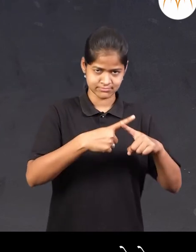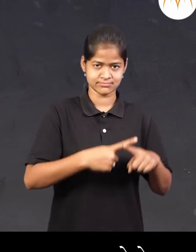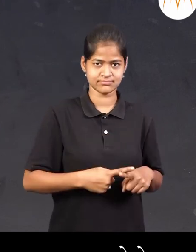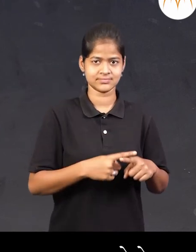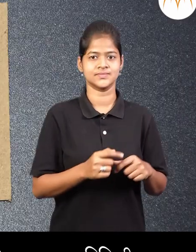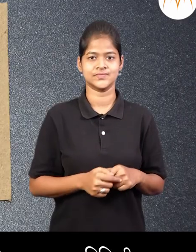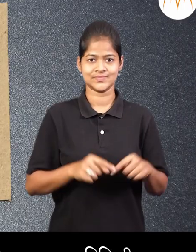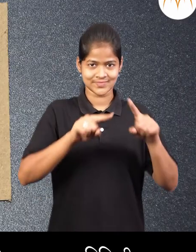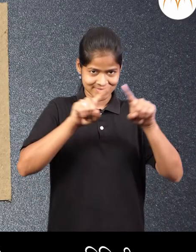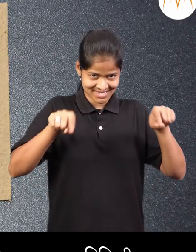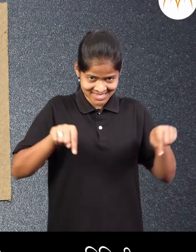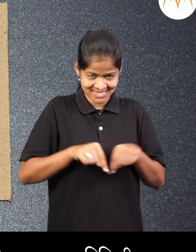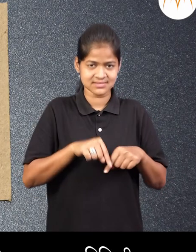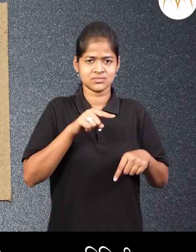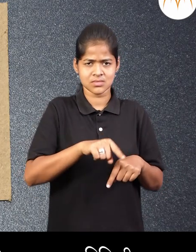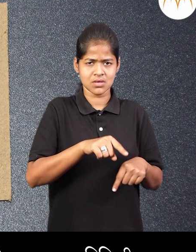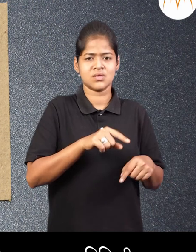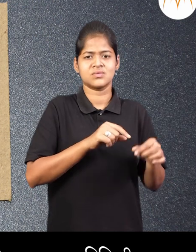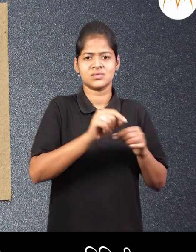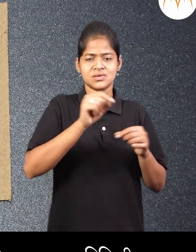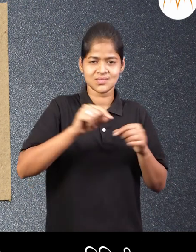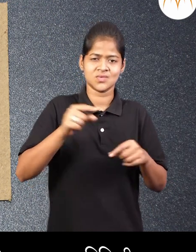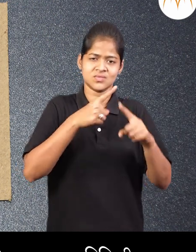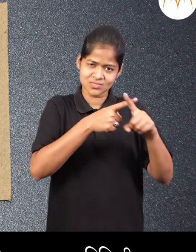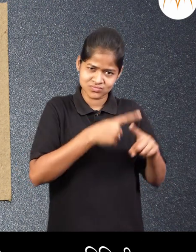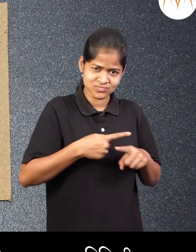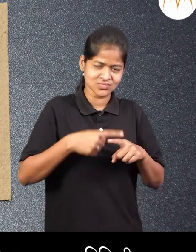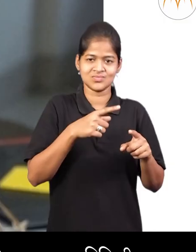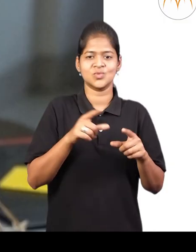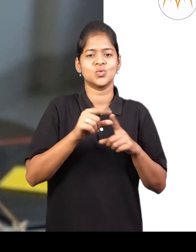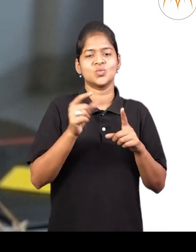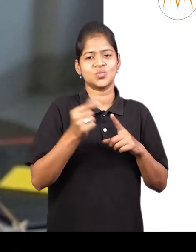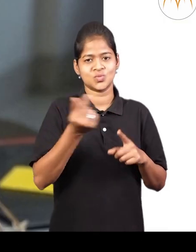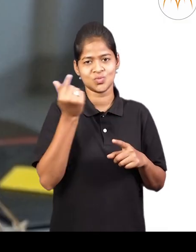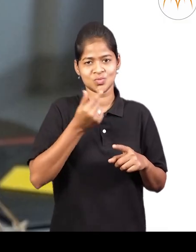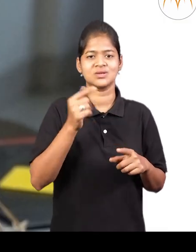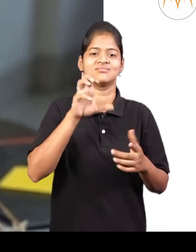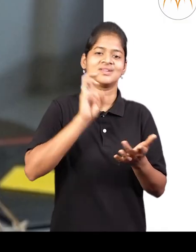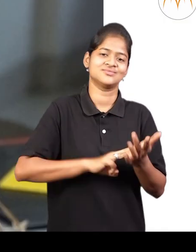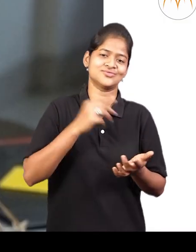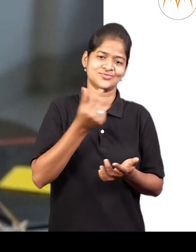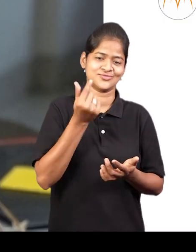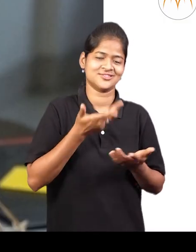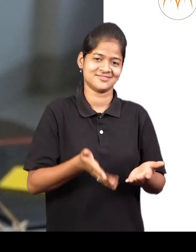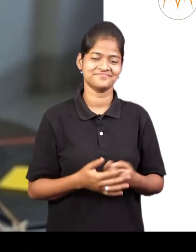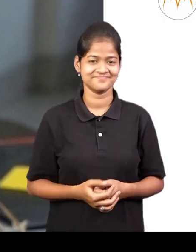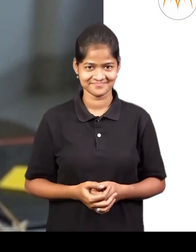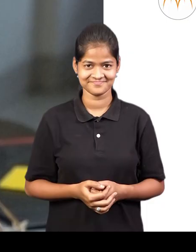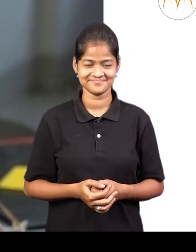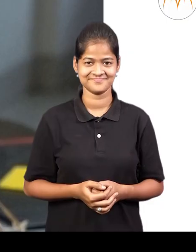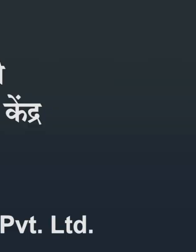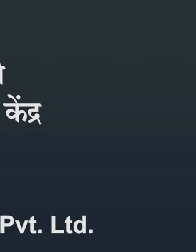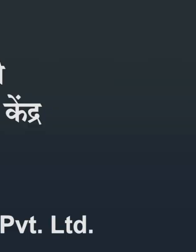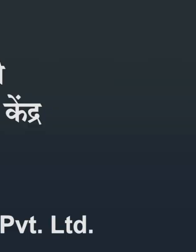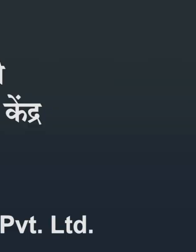येतो. असे चौरस तयार करा आणि त्यांचे क्षेत्रफळ आणि परिमिती मोजपट्टी वापरून सेंटीमीटरमध्ये मापन करा.